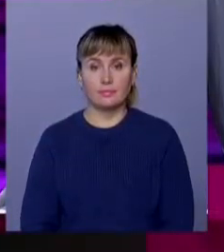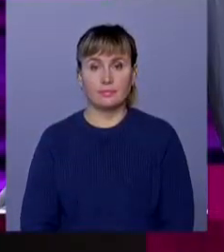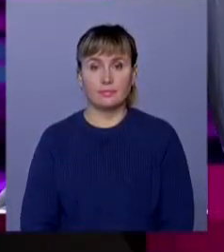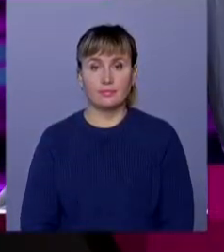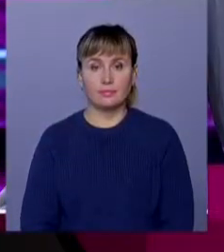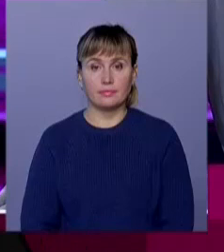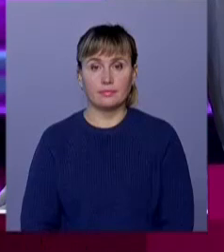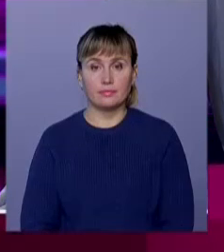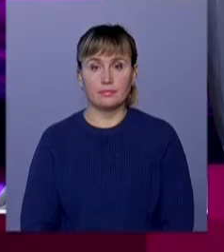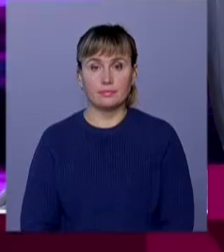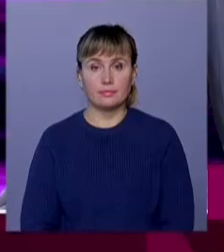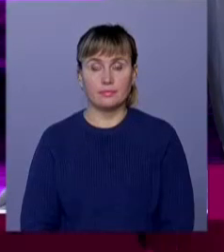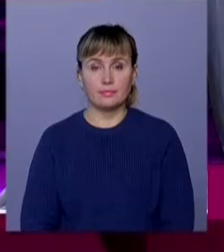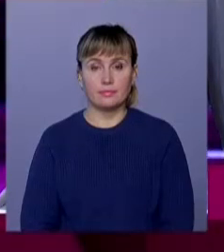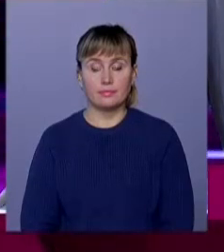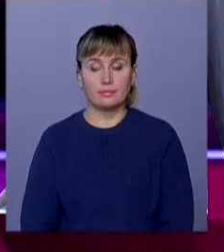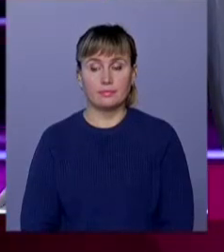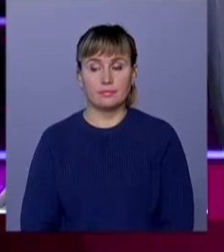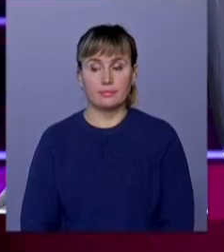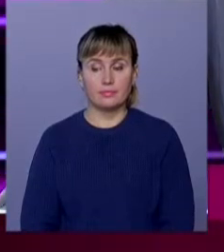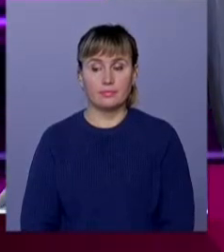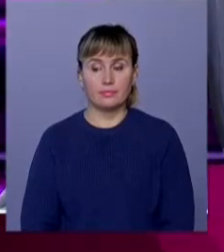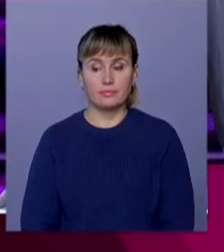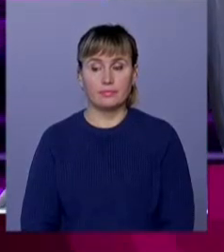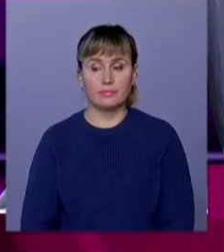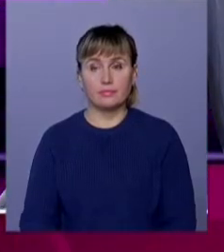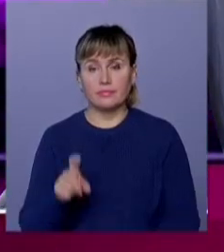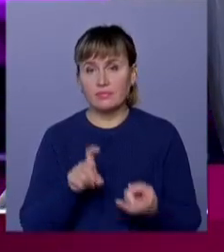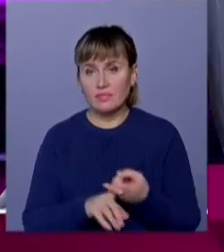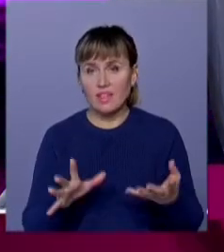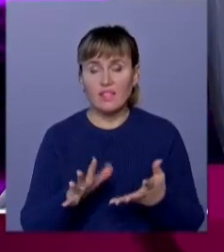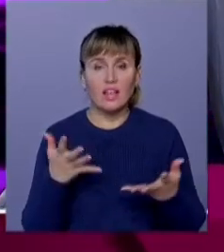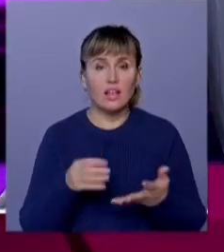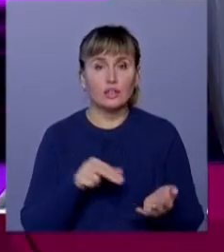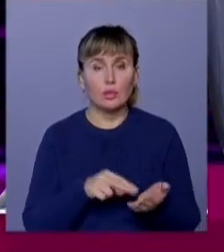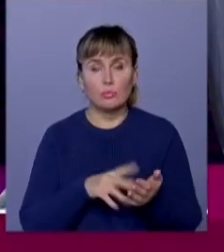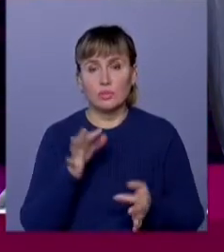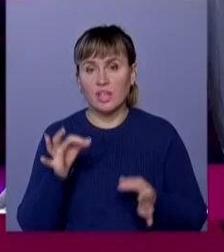Так что ожидать следует только роста цен на бензин, независимо от того, какие будут цены на